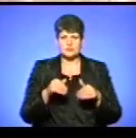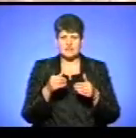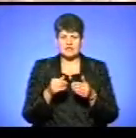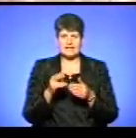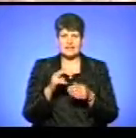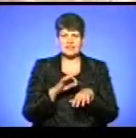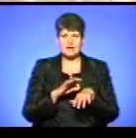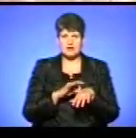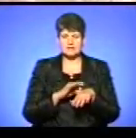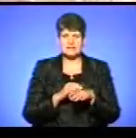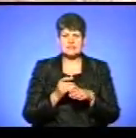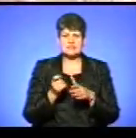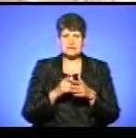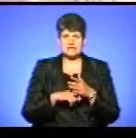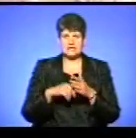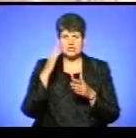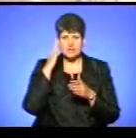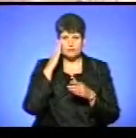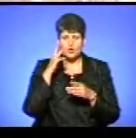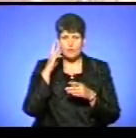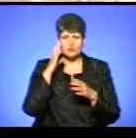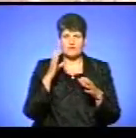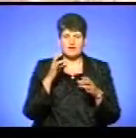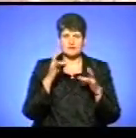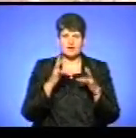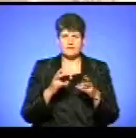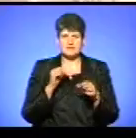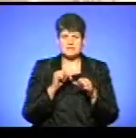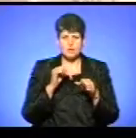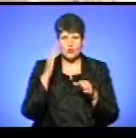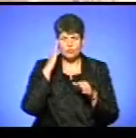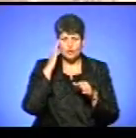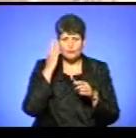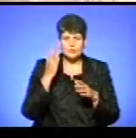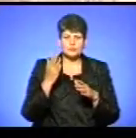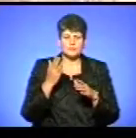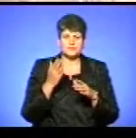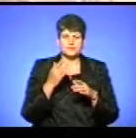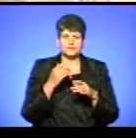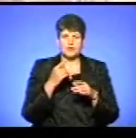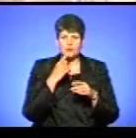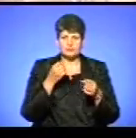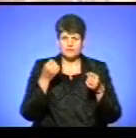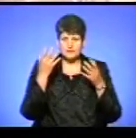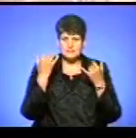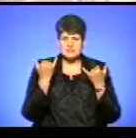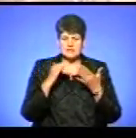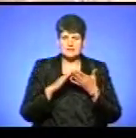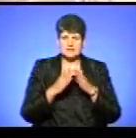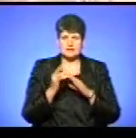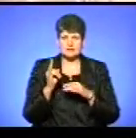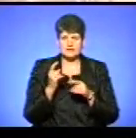діагноз закрита черепно-мозкова травма, забіг головного мозку, внутрішньочерепний крововилив. На даний час стан